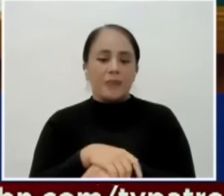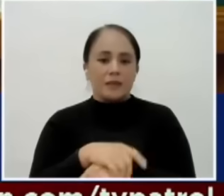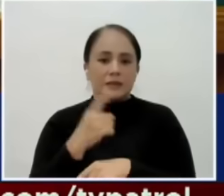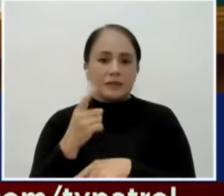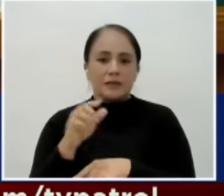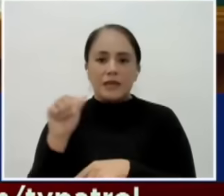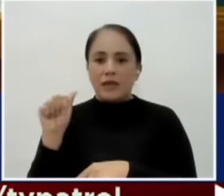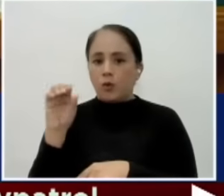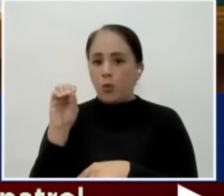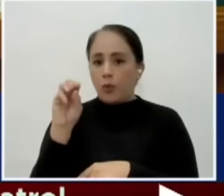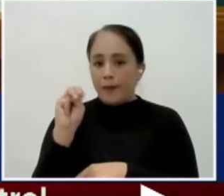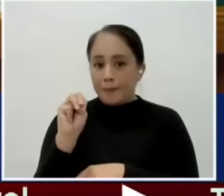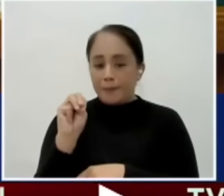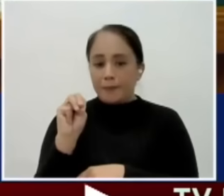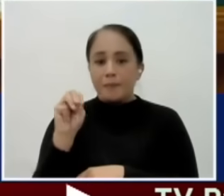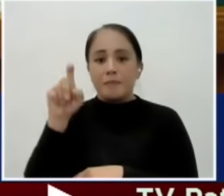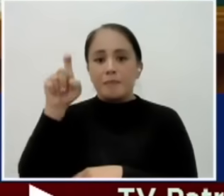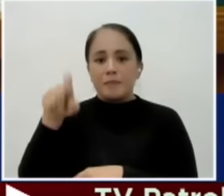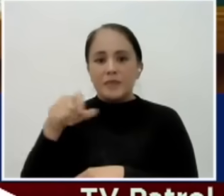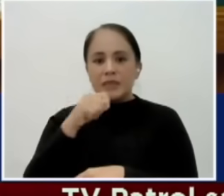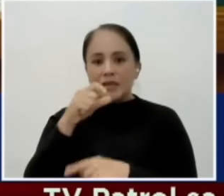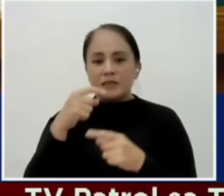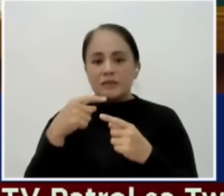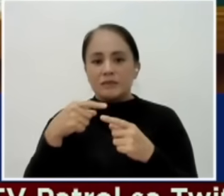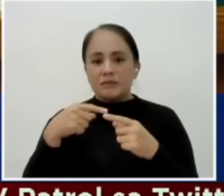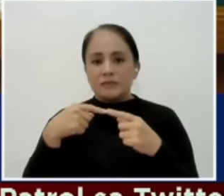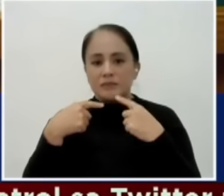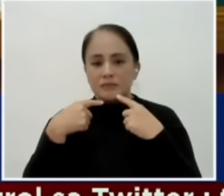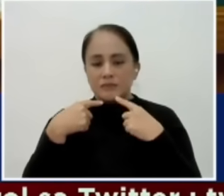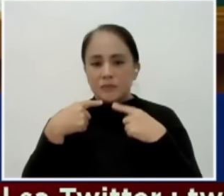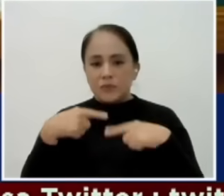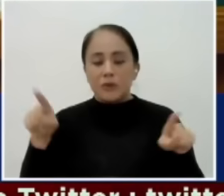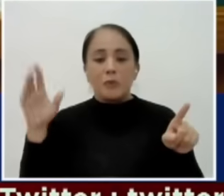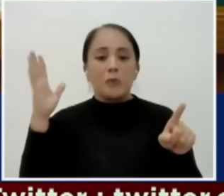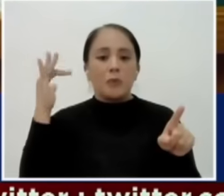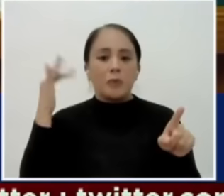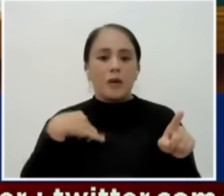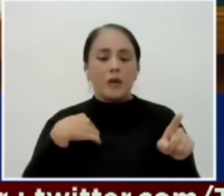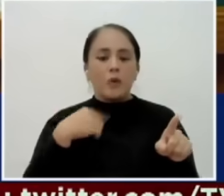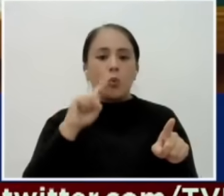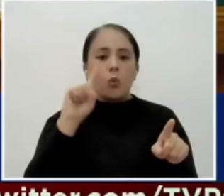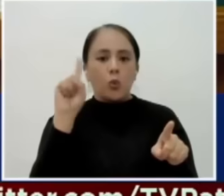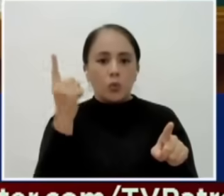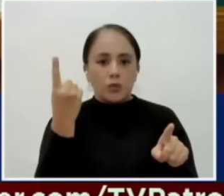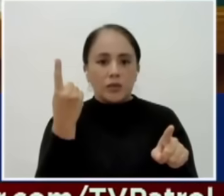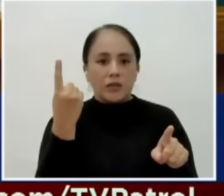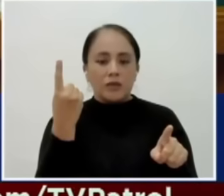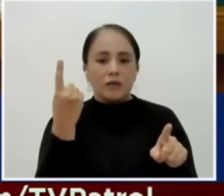AOM should not be published yet because it is only